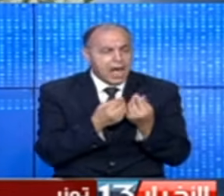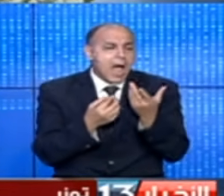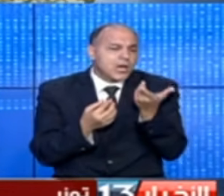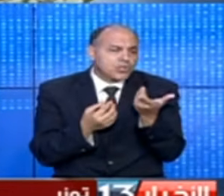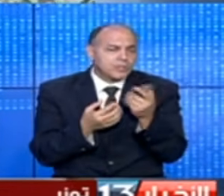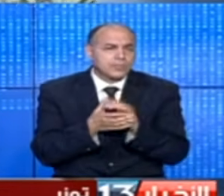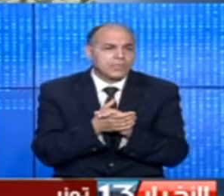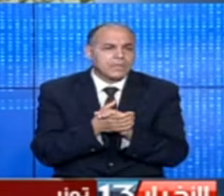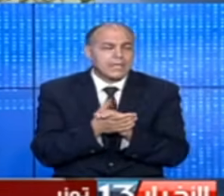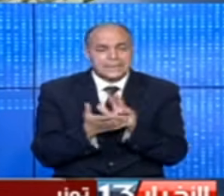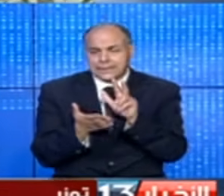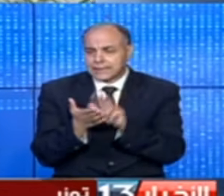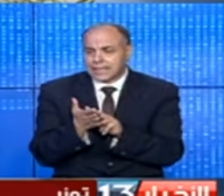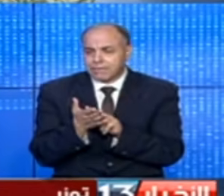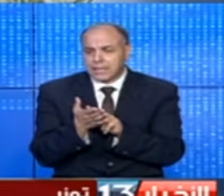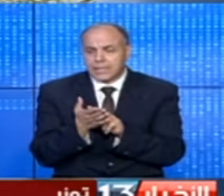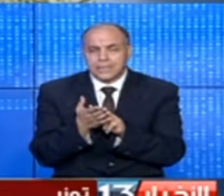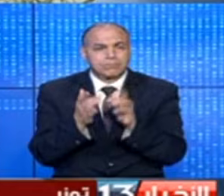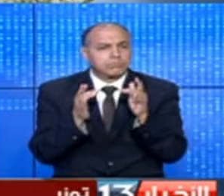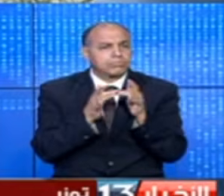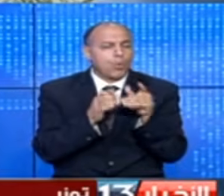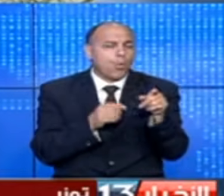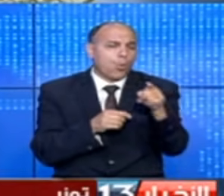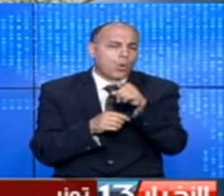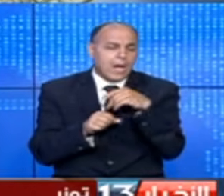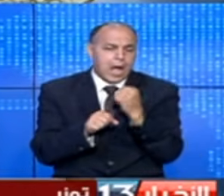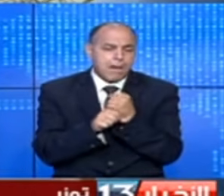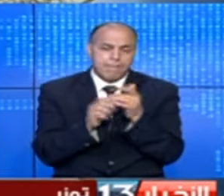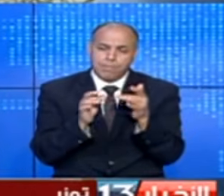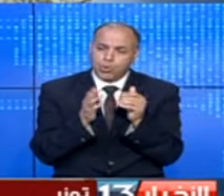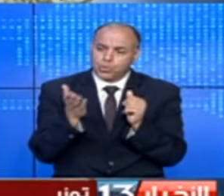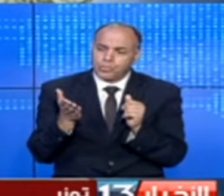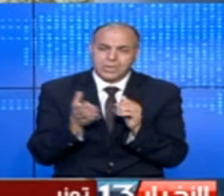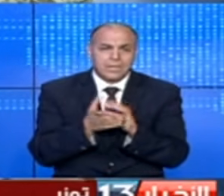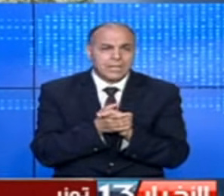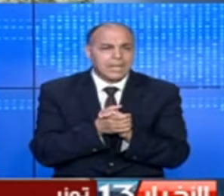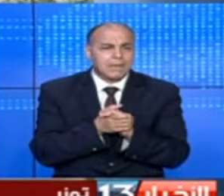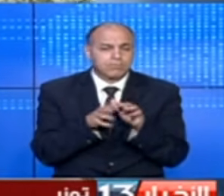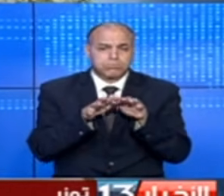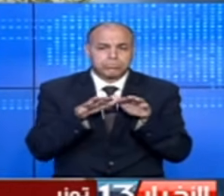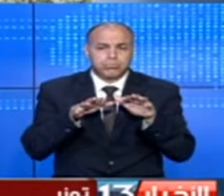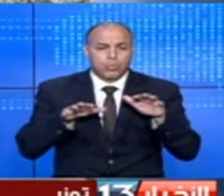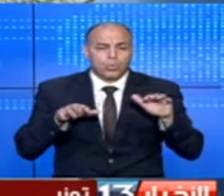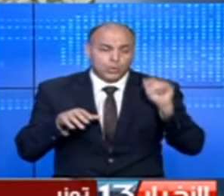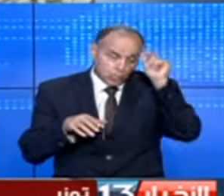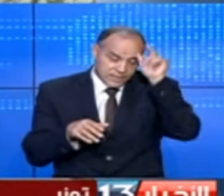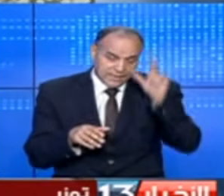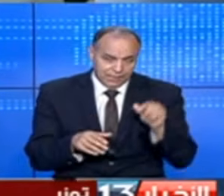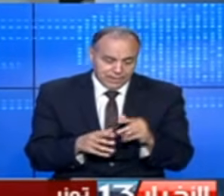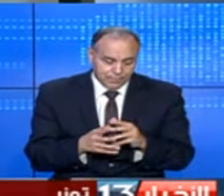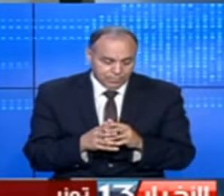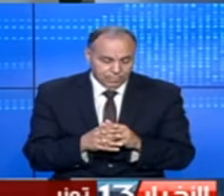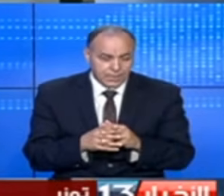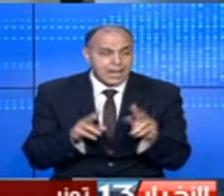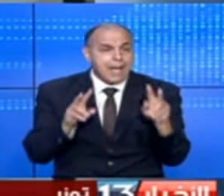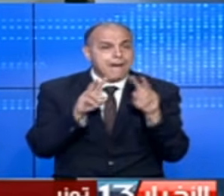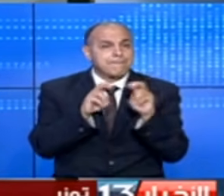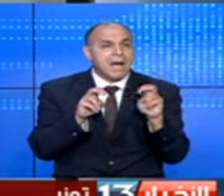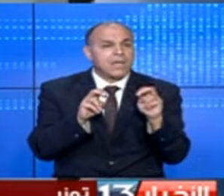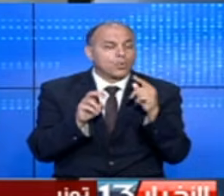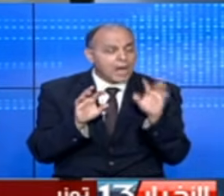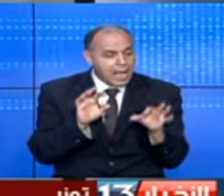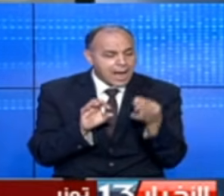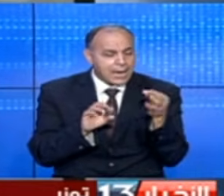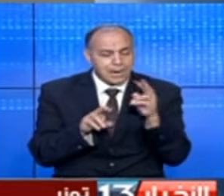أجل تثمين شبكة المراكز الجهوية للعمل عن بعد اللي منتشرة في كامل تراب الجمهورية. البحث في إيجاد